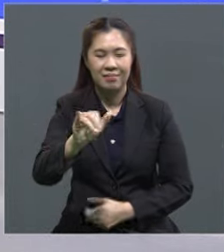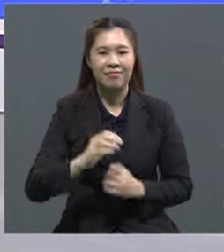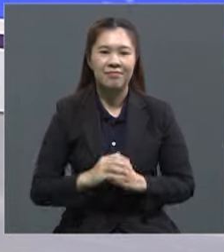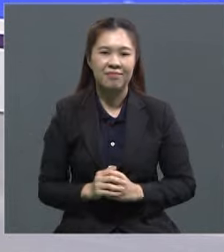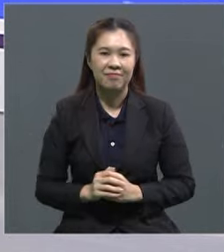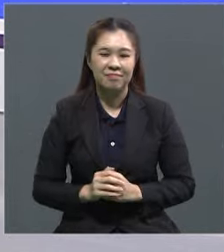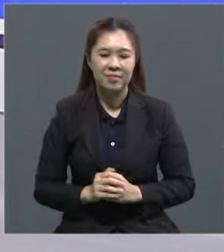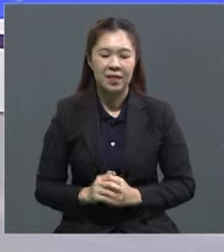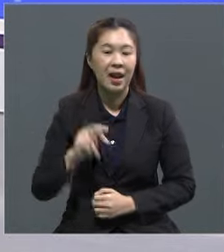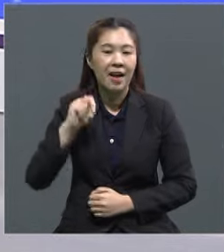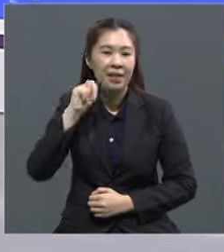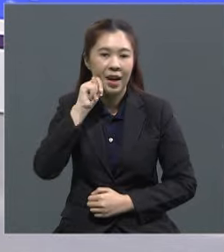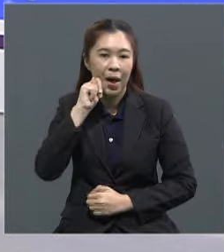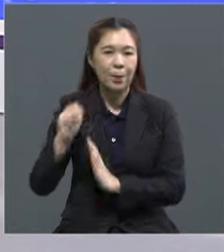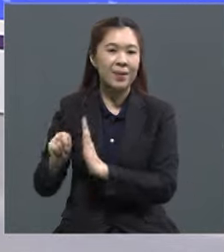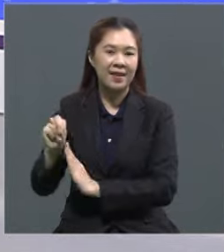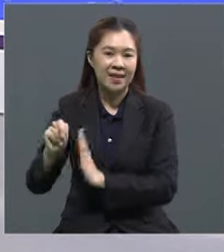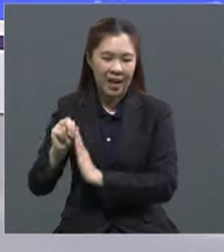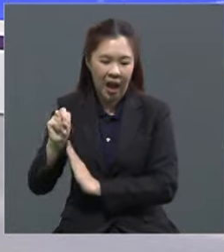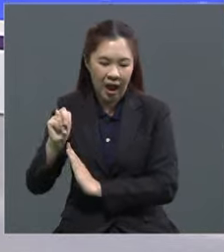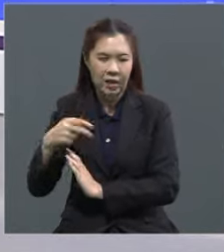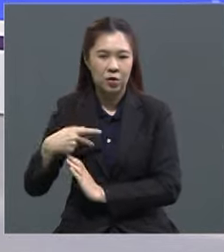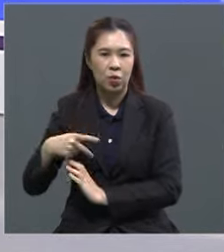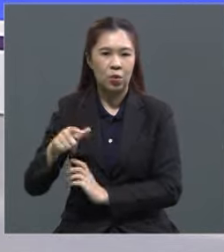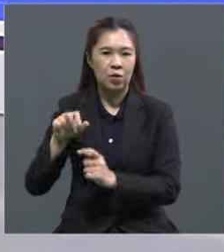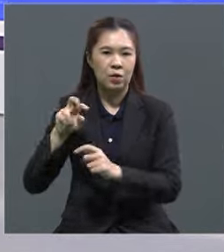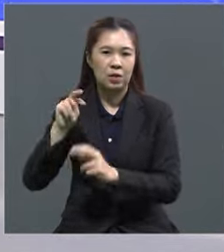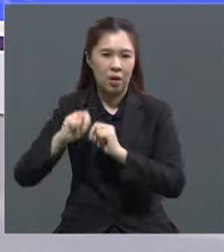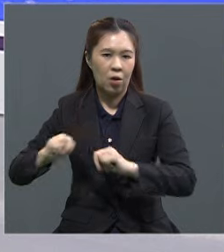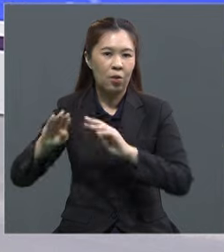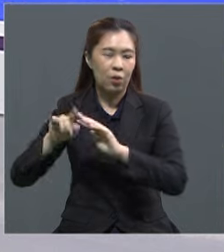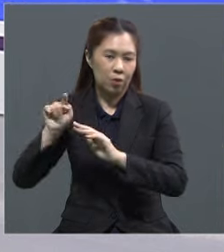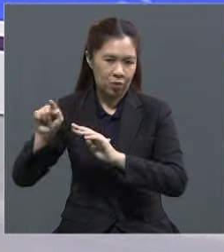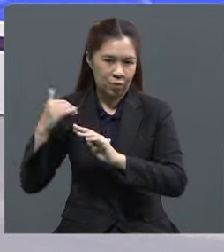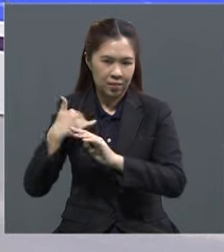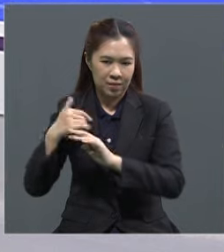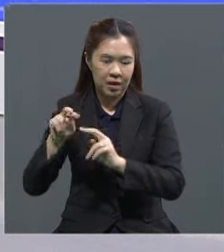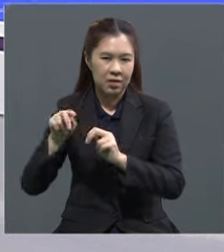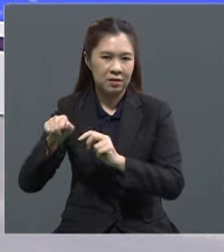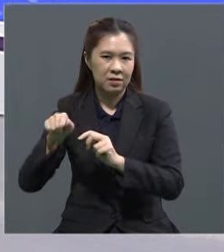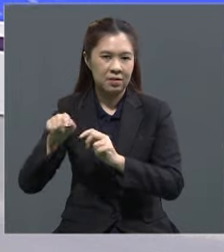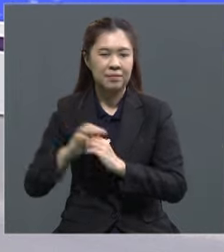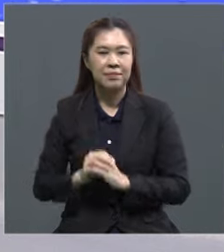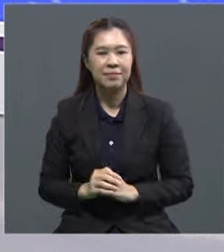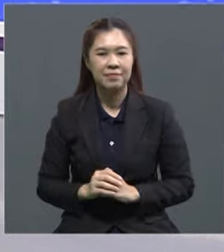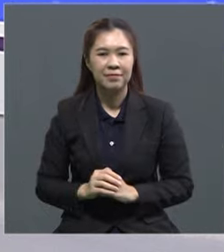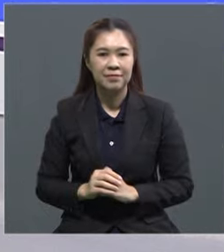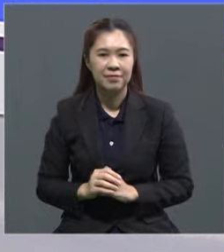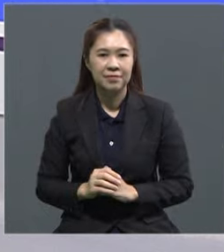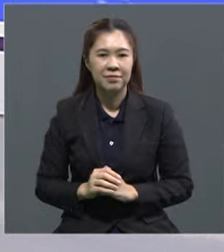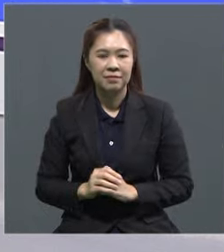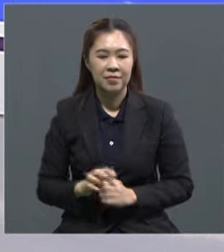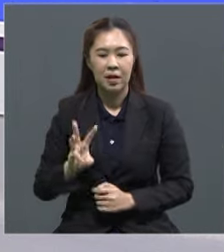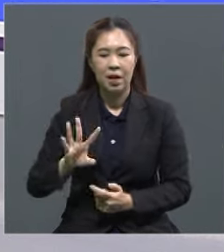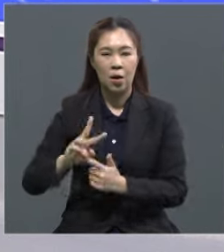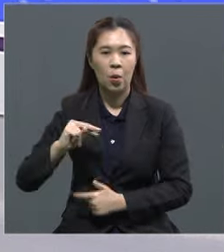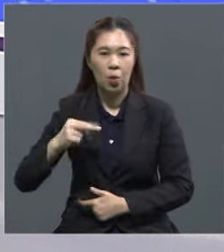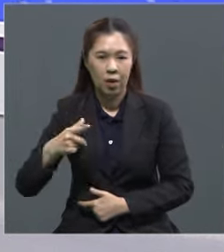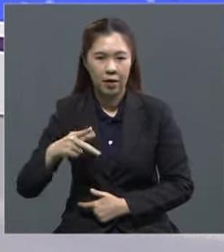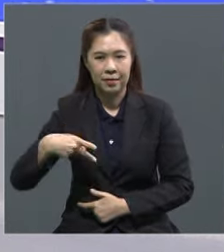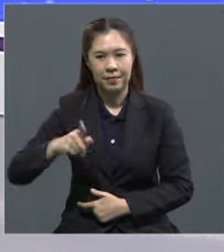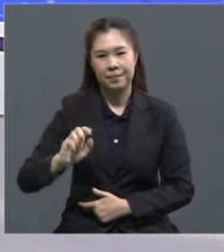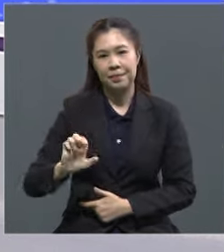มั้ยครับลงมาที่นครสวรรค์ทางน้ำโยมก็สุดท้ายแล้วก็ลงมาที่นครสวรร์แล้วก็ทางแม่น้ำวังก็ไปลงน้ำปิง